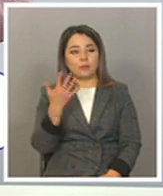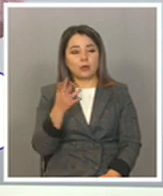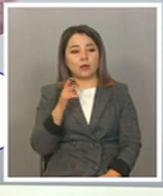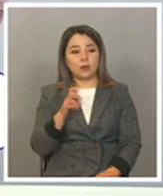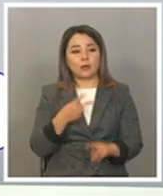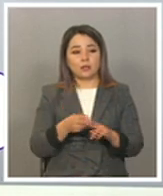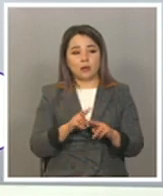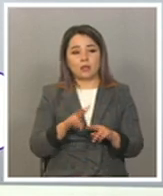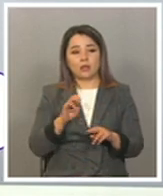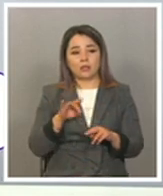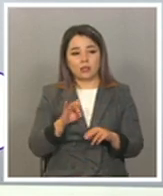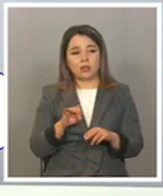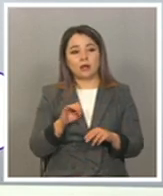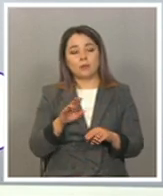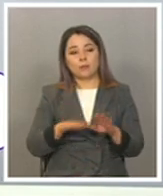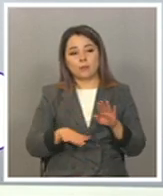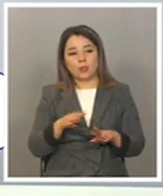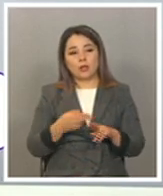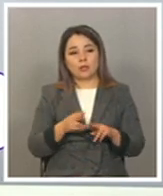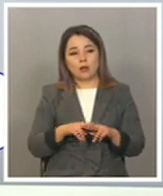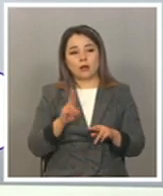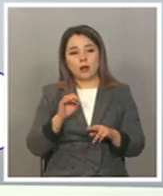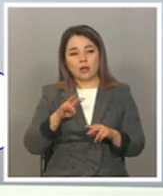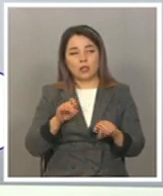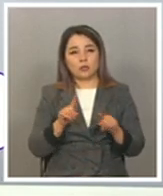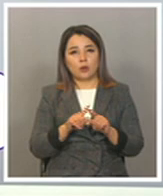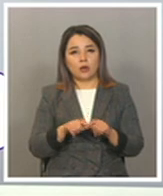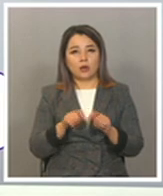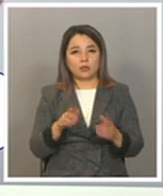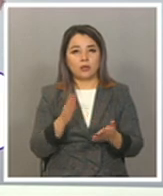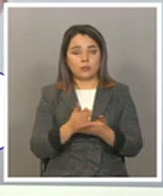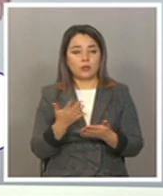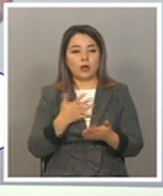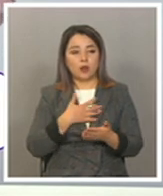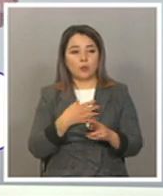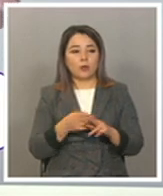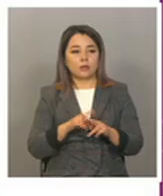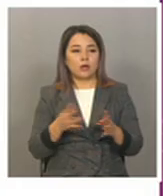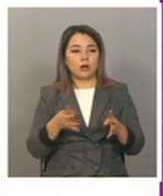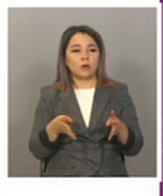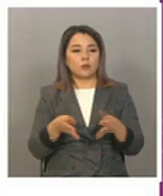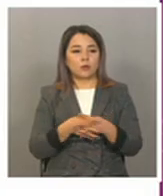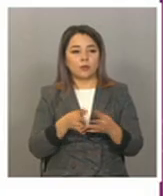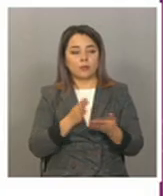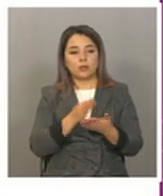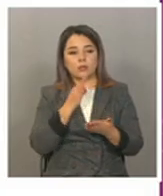тазартылып, ашық ыдысқа салынса, ауада қайсысы бірінші тотығады?